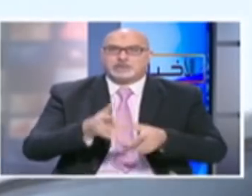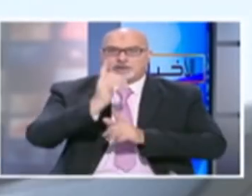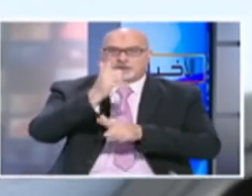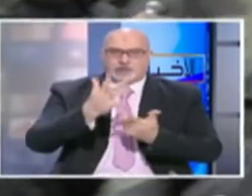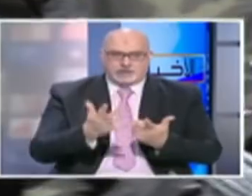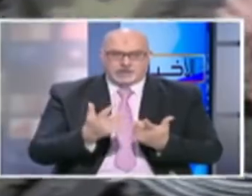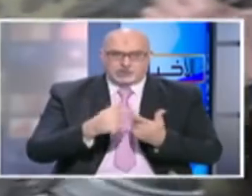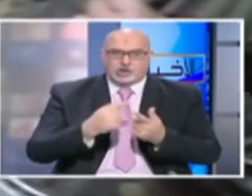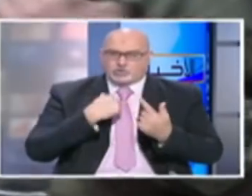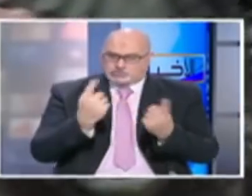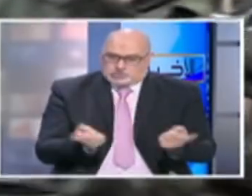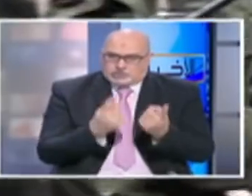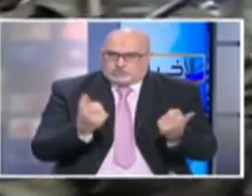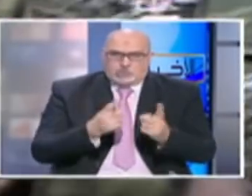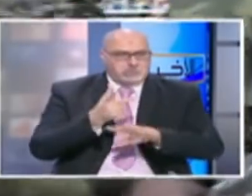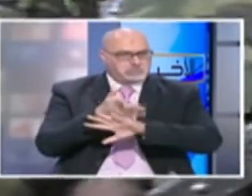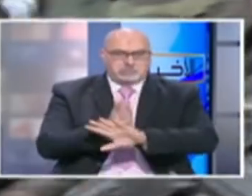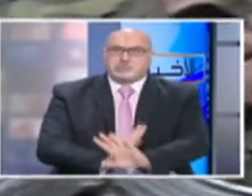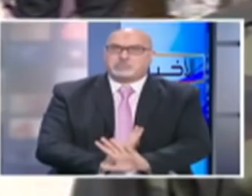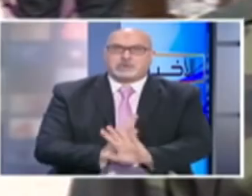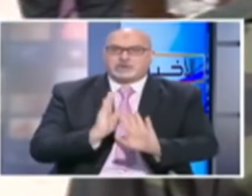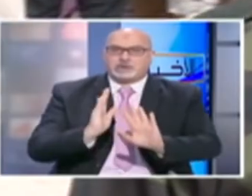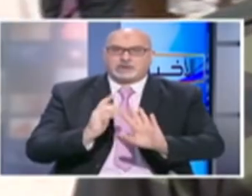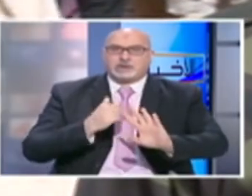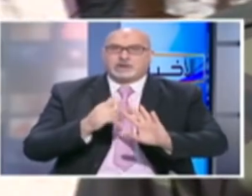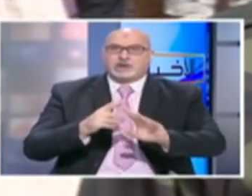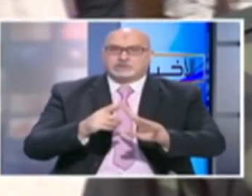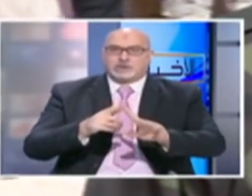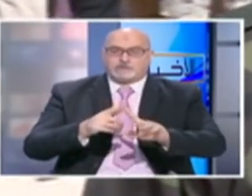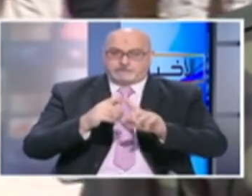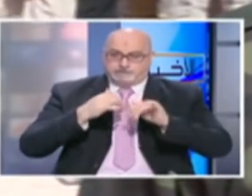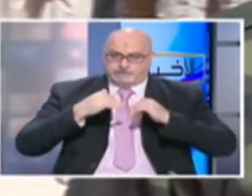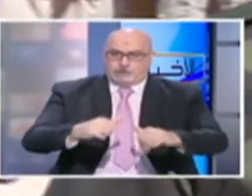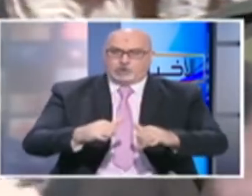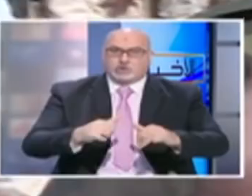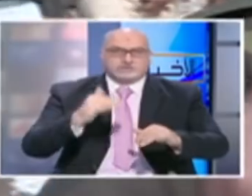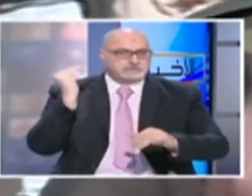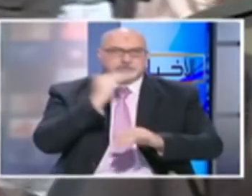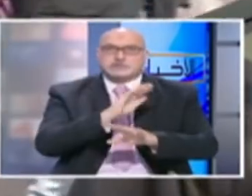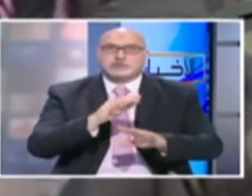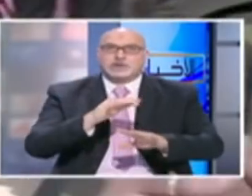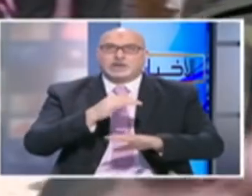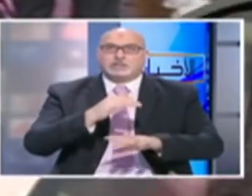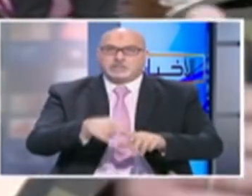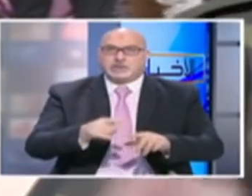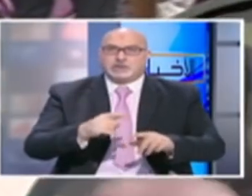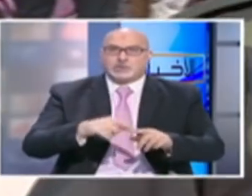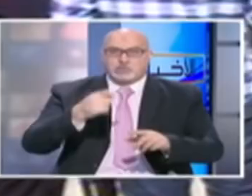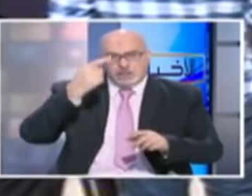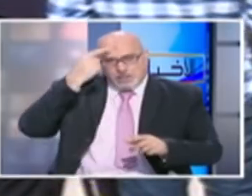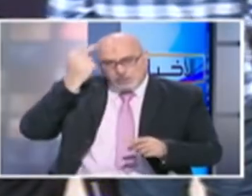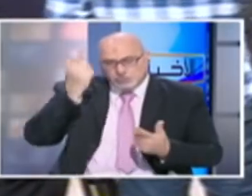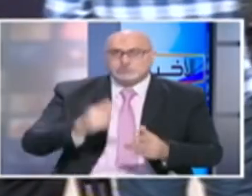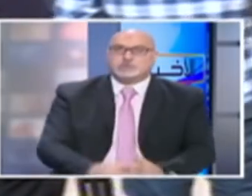والحرب التي سنخوضها لن تكون كالحرب الماضية، ستكون قوية مؤثرة سريعة، ولكن هذه المرة ذكية وشابة.